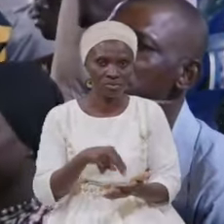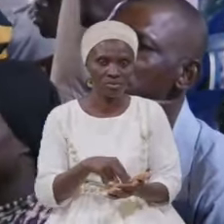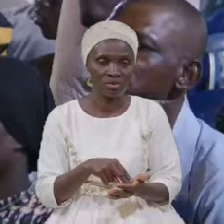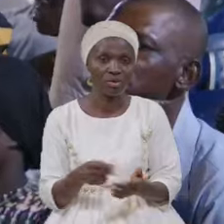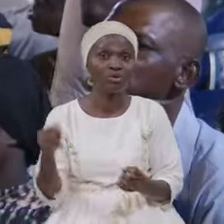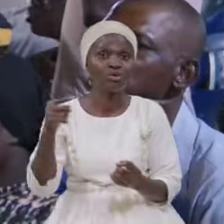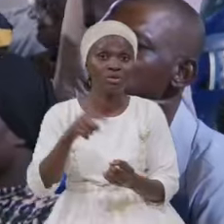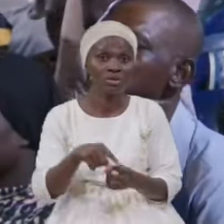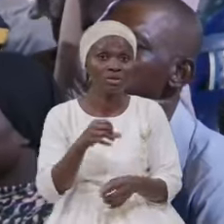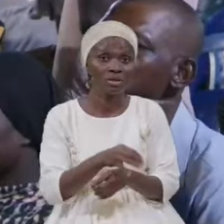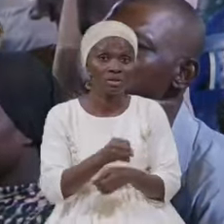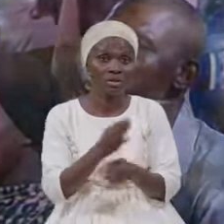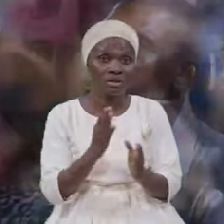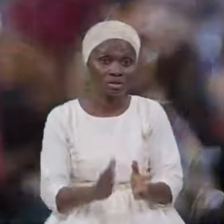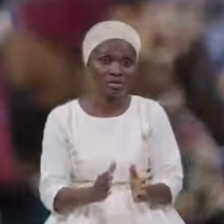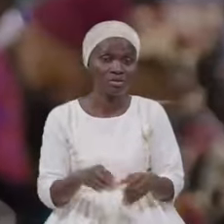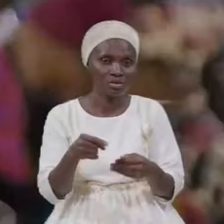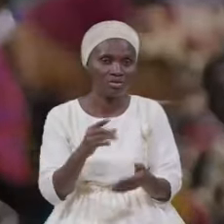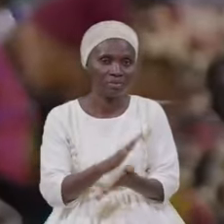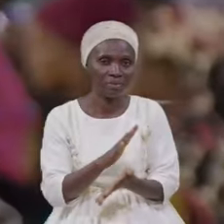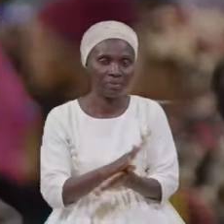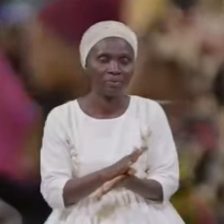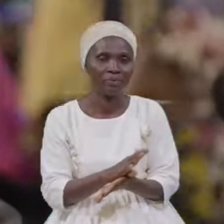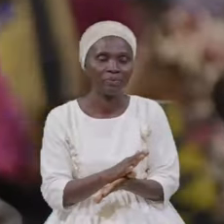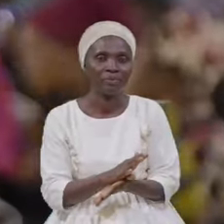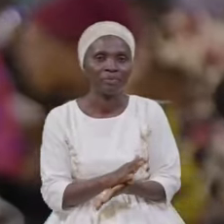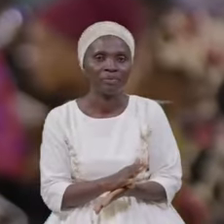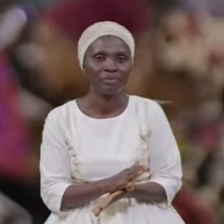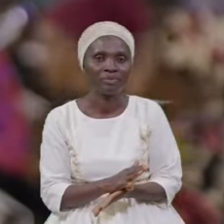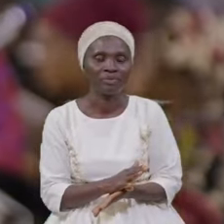si vous n'avez pas encore reçu la fiche de décision,